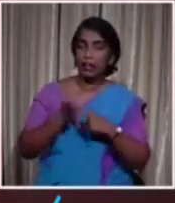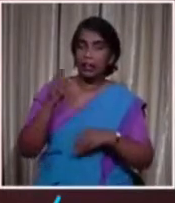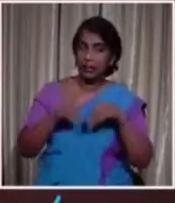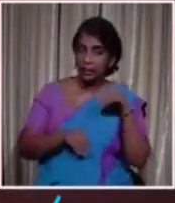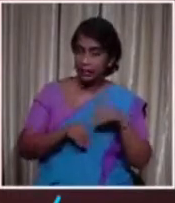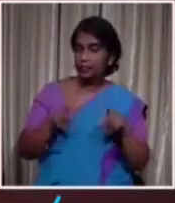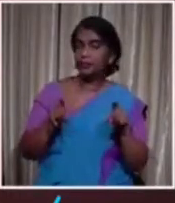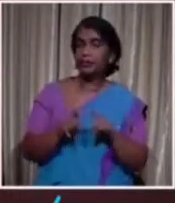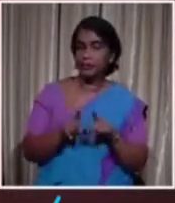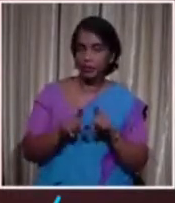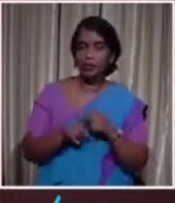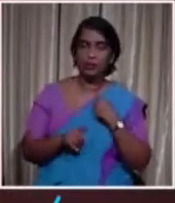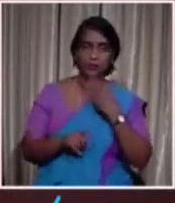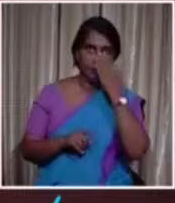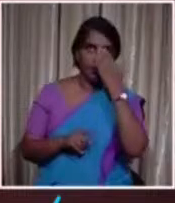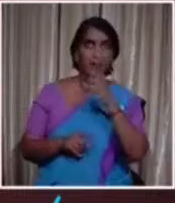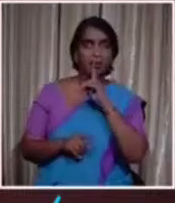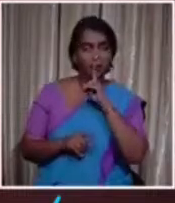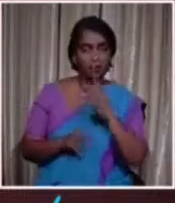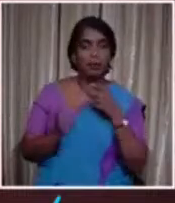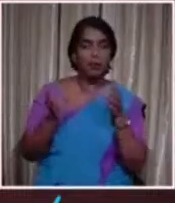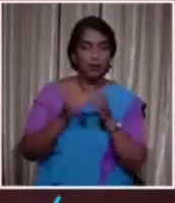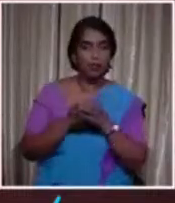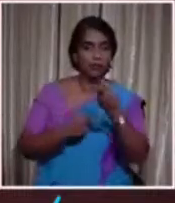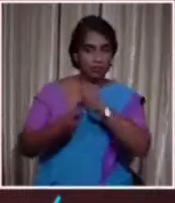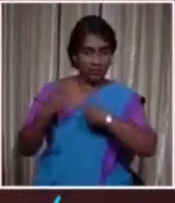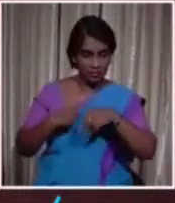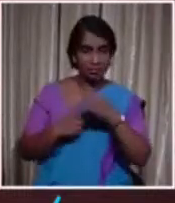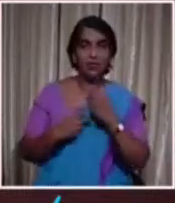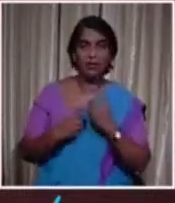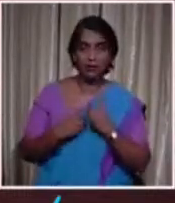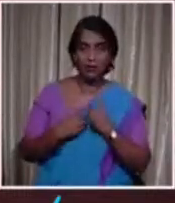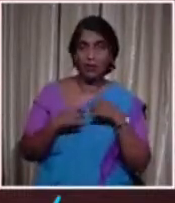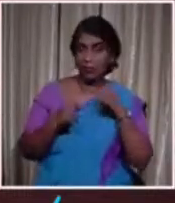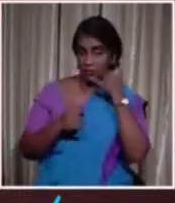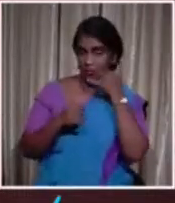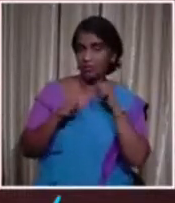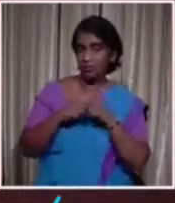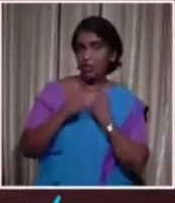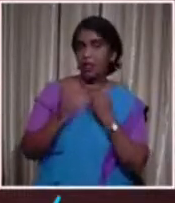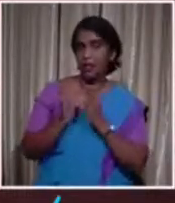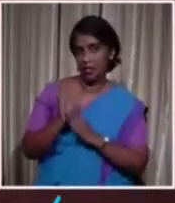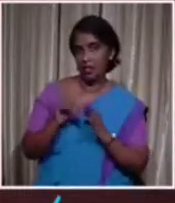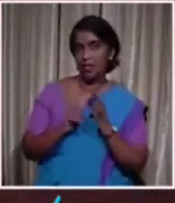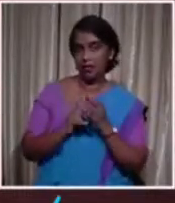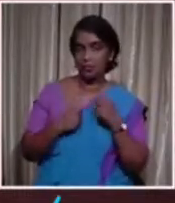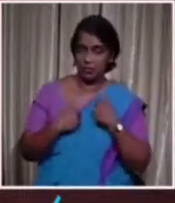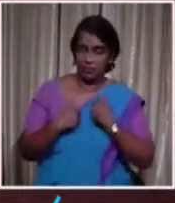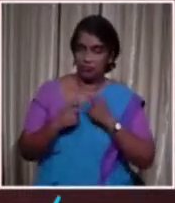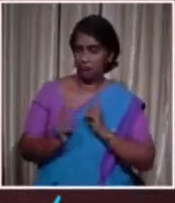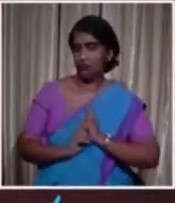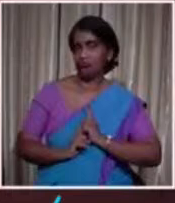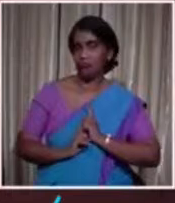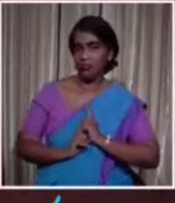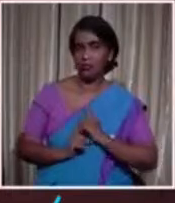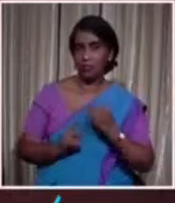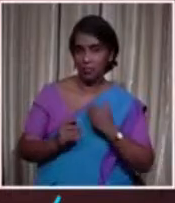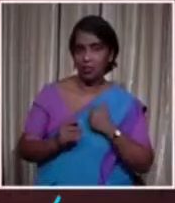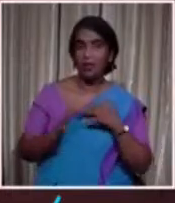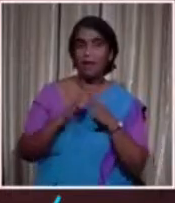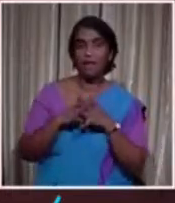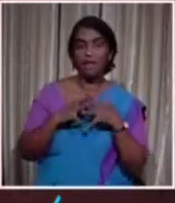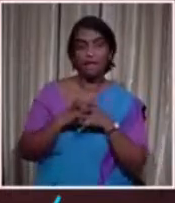අපි ආයාචනා කරනවා මගේ පක්ෂයේ සියලු දෙනාට මම තාමත් සජ්ජබේ මන්ත්‍රීවරයෙක් ඇටයි මම දකින් මම තාම මගේ වත්තල